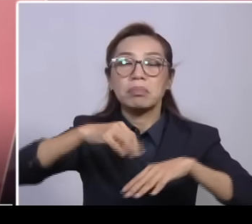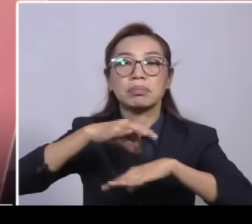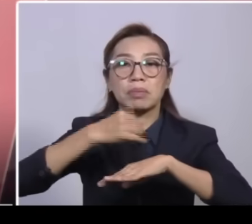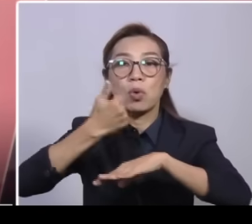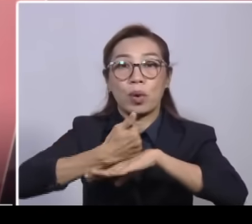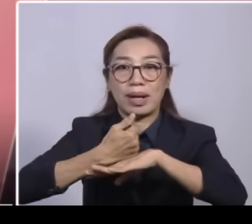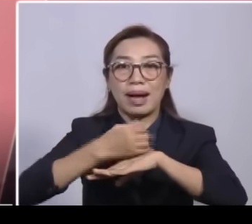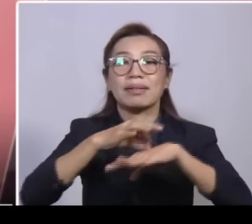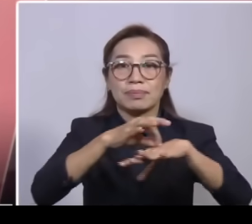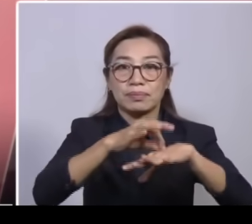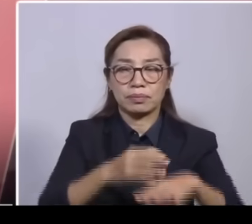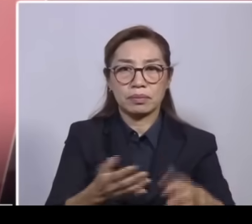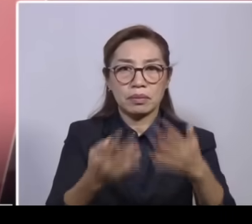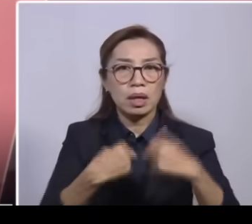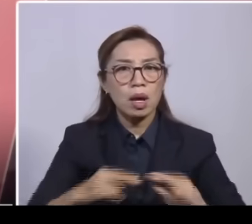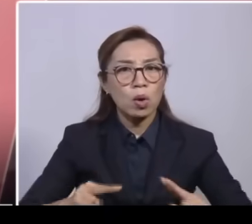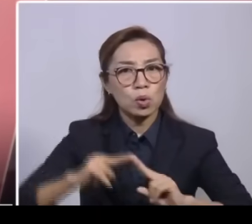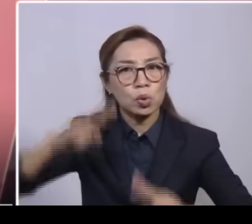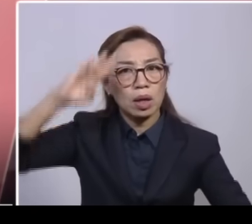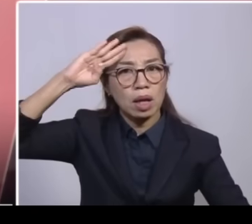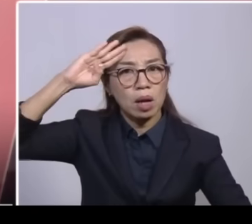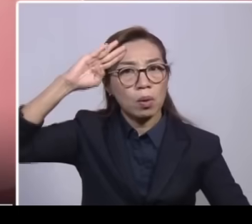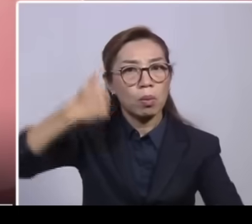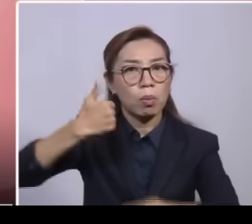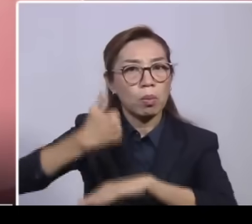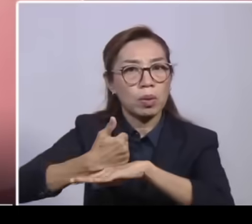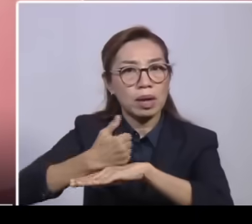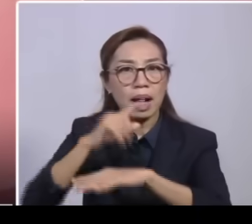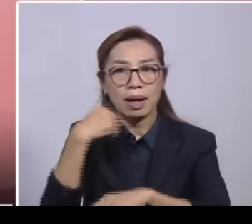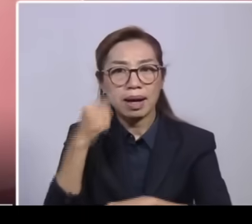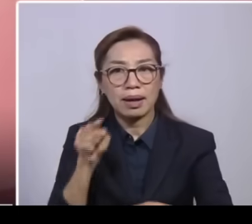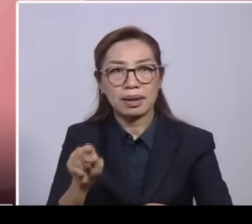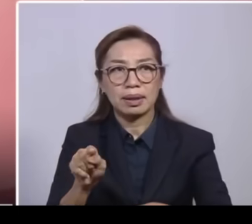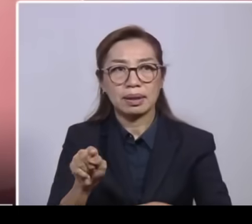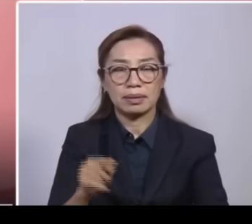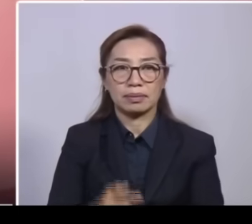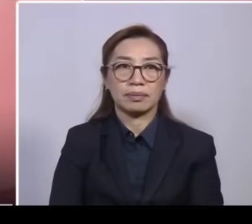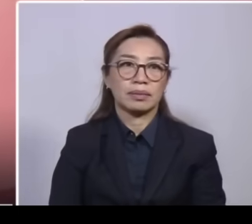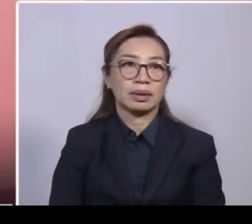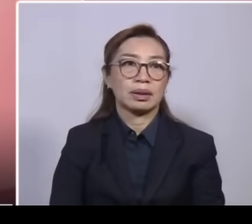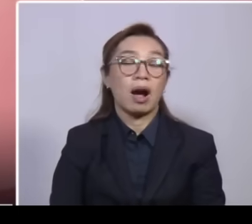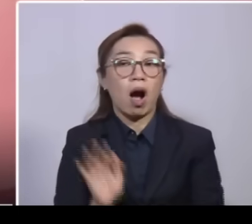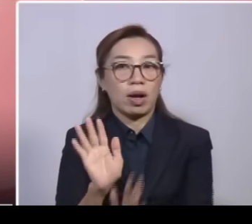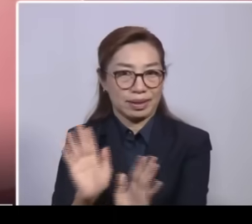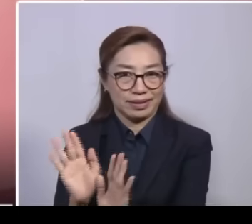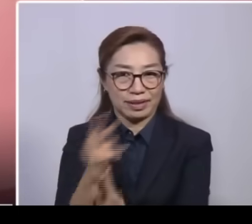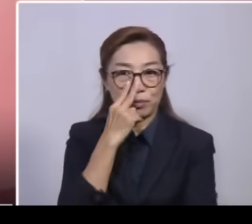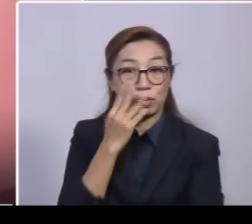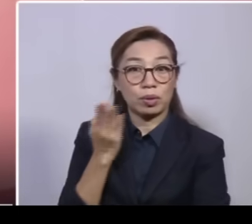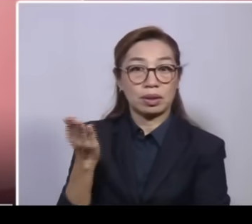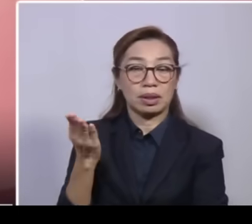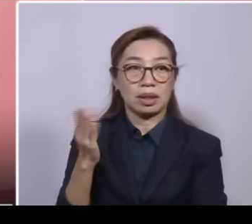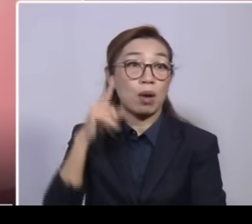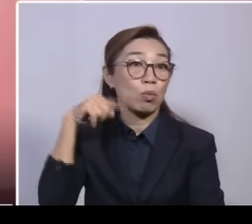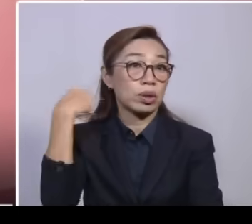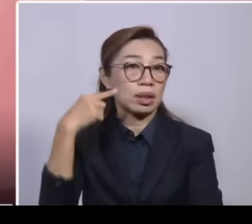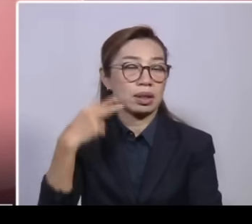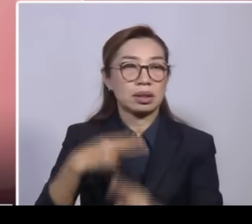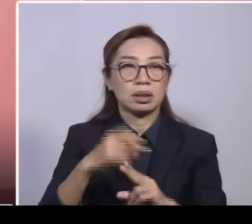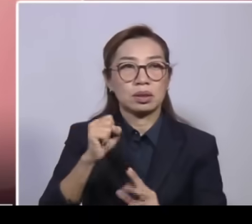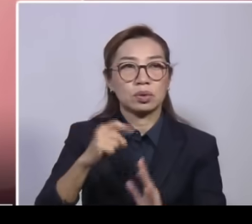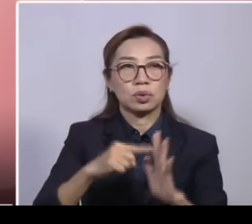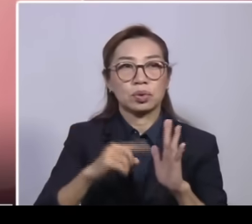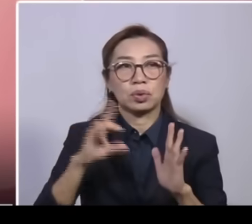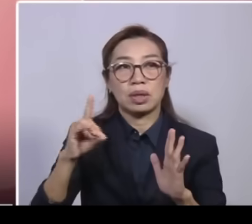ไปดูกระทรวงกลาโหมกันบ้างดีกว่าว่ากระทรวงกลาโหมเนี่ยจะเป็นพื้นที่ใครอ่ะแต่ว่าที่เห็นอยู่นี่ก็คือเป็นคุณซูดาวัลย์